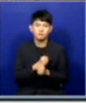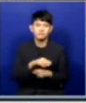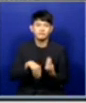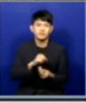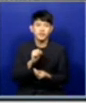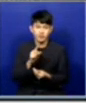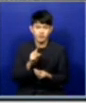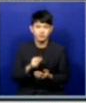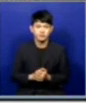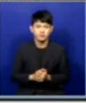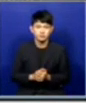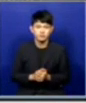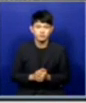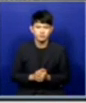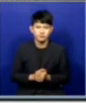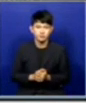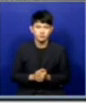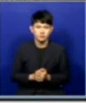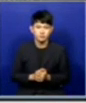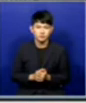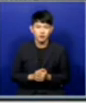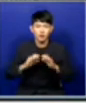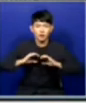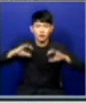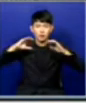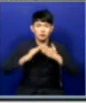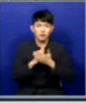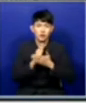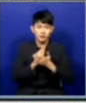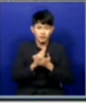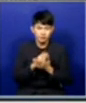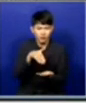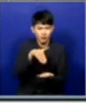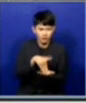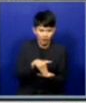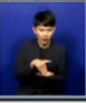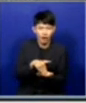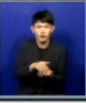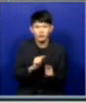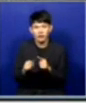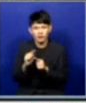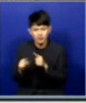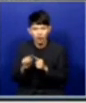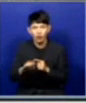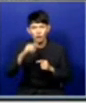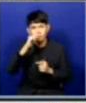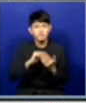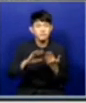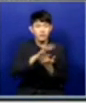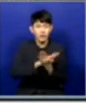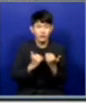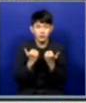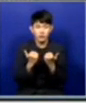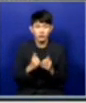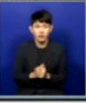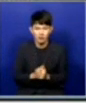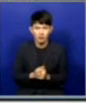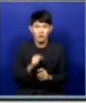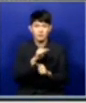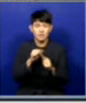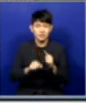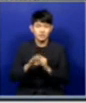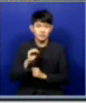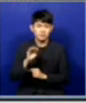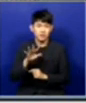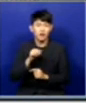สัดส่วนผลิตภัณฑ์มวลรวมวิสาหกิจขนาดกลางและขนาดย่อมต่อผลิตภัณฑ์มวลรวมในประเทศร้อยละ45